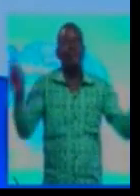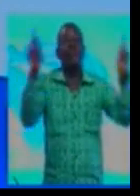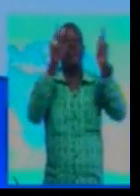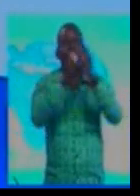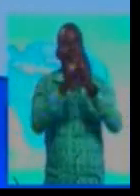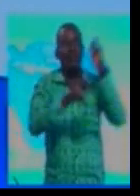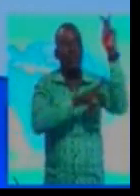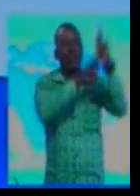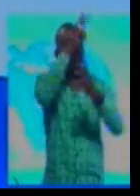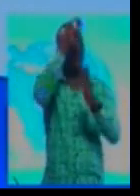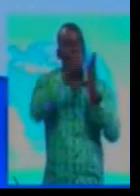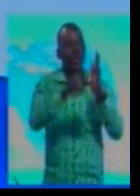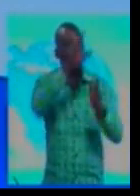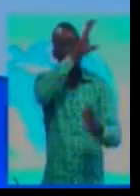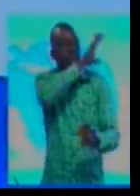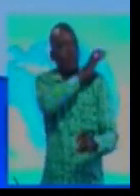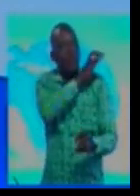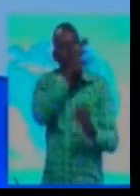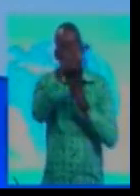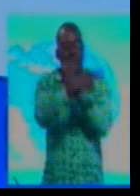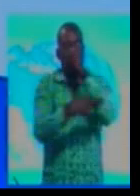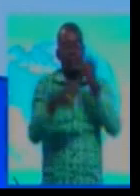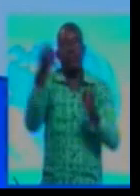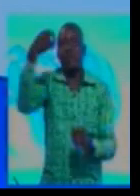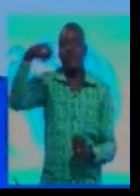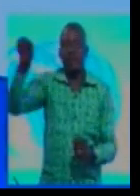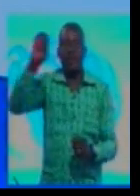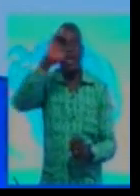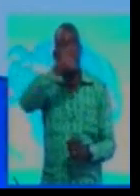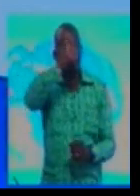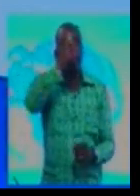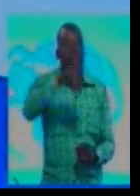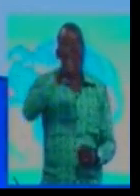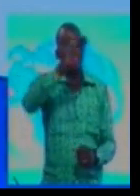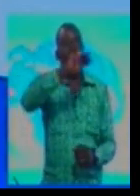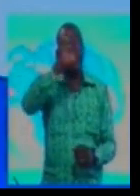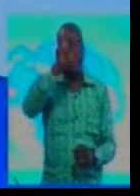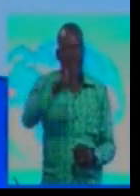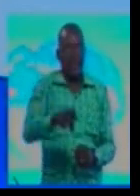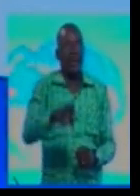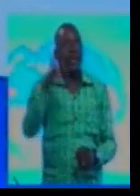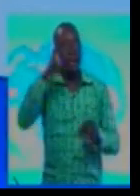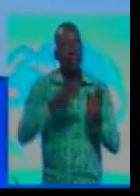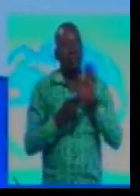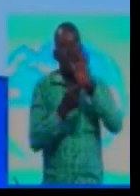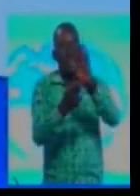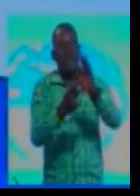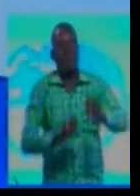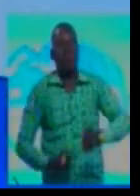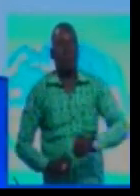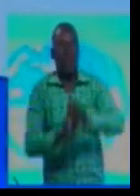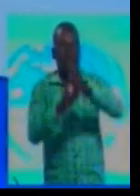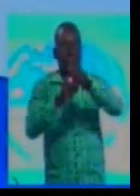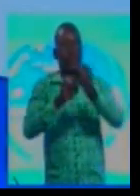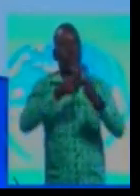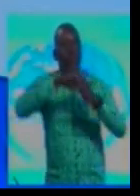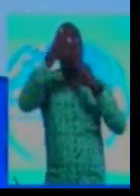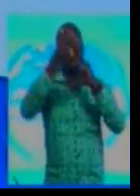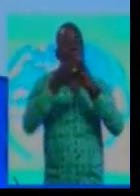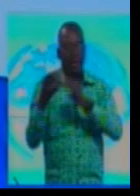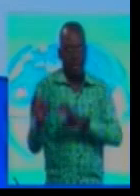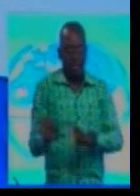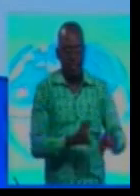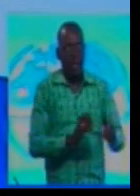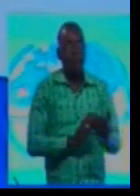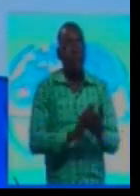population de la capitale de la région de l'Est. La PMP a présenté et défendu le bilan des actions entreprises